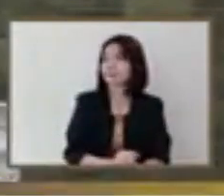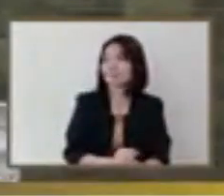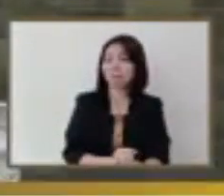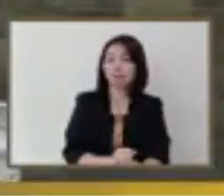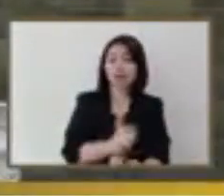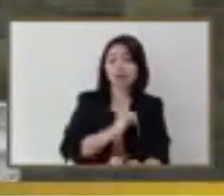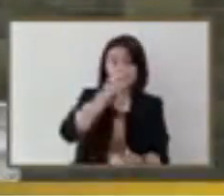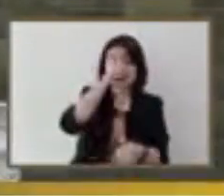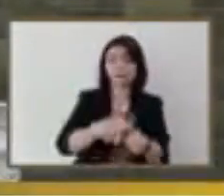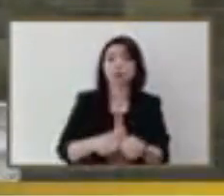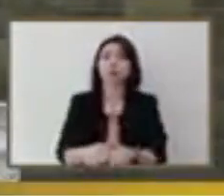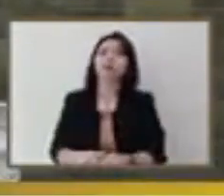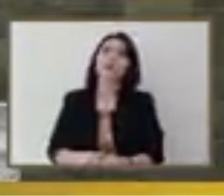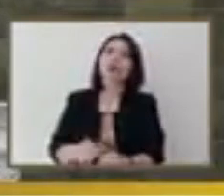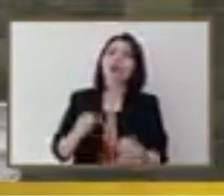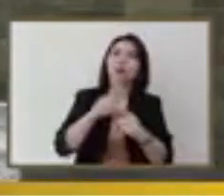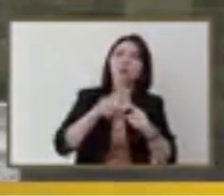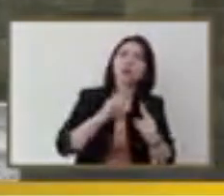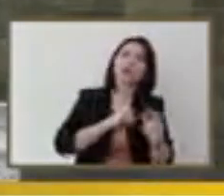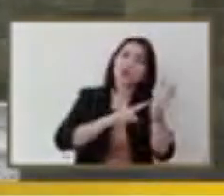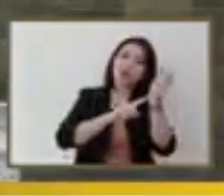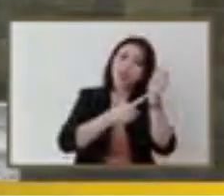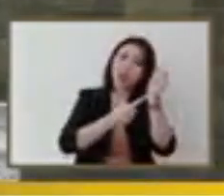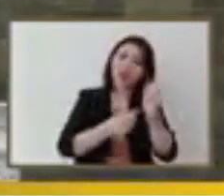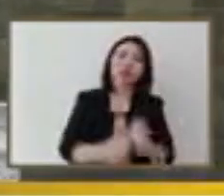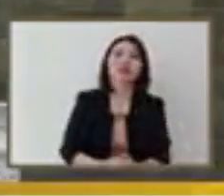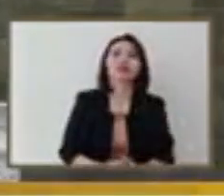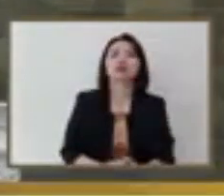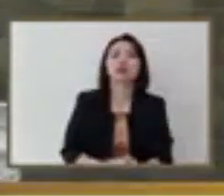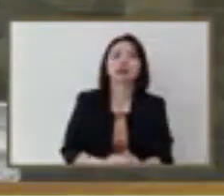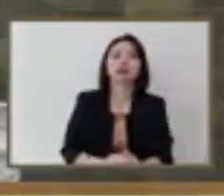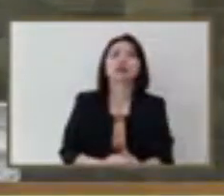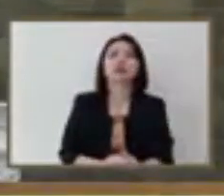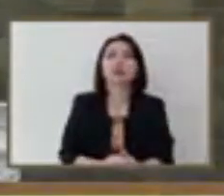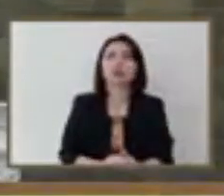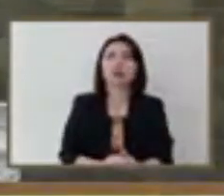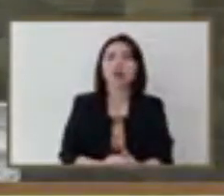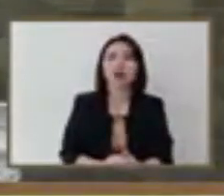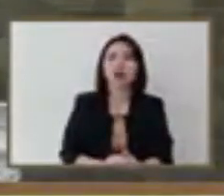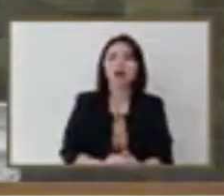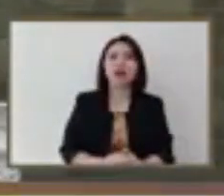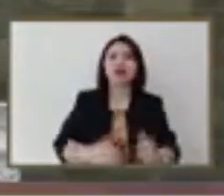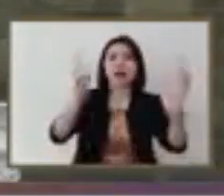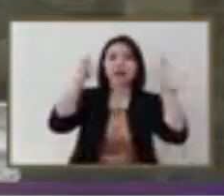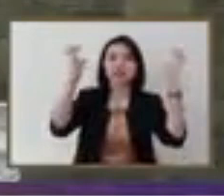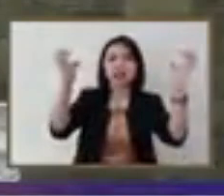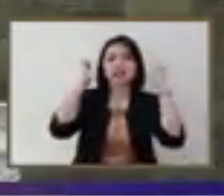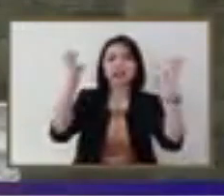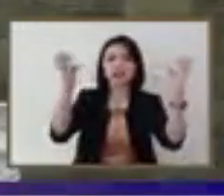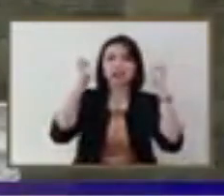ako, nagsisimula pa lamang ako mag-pull ups. Napakahirap yan sa akin. Napakahirap ako sa pull ups.